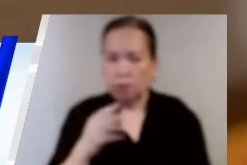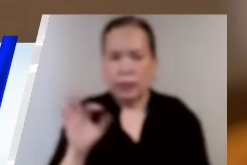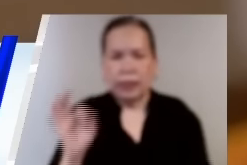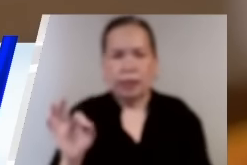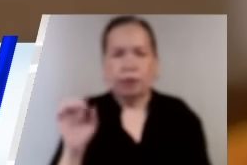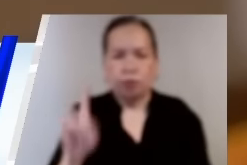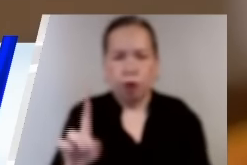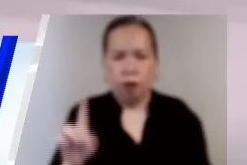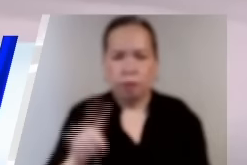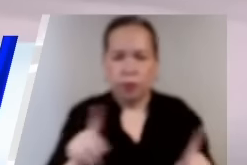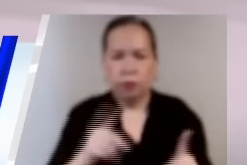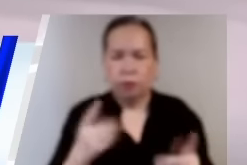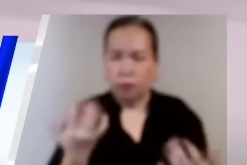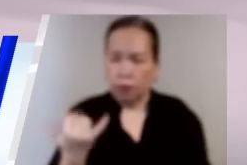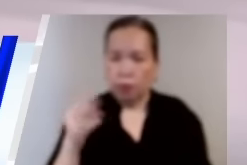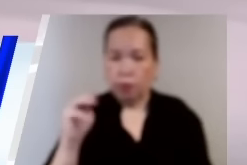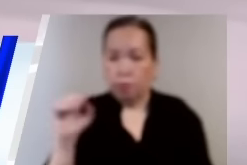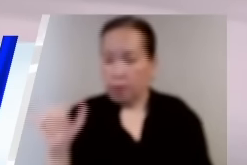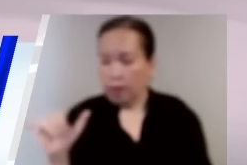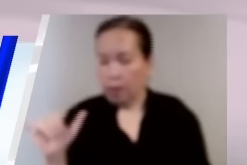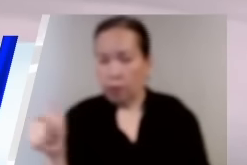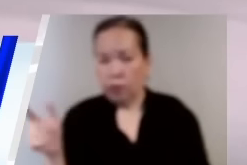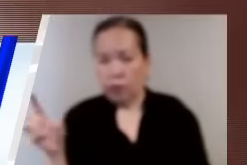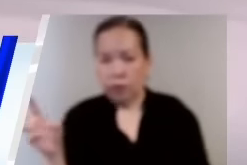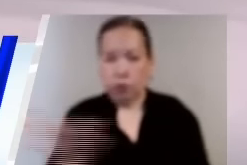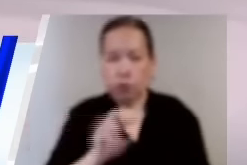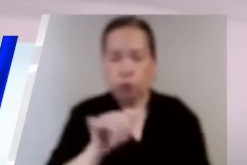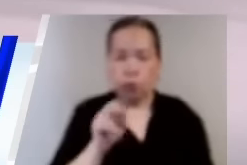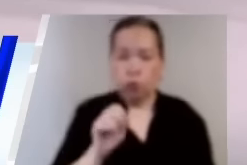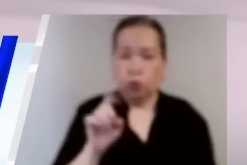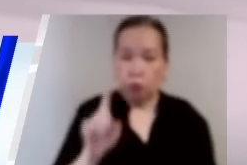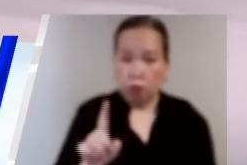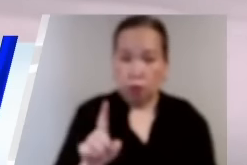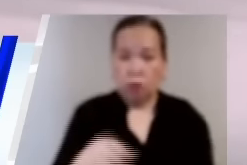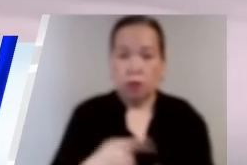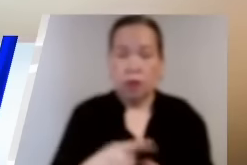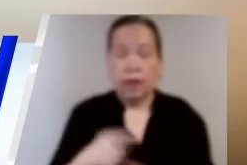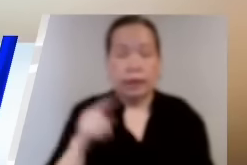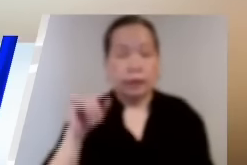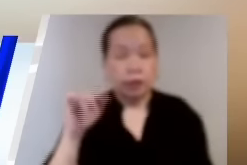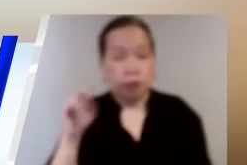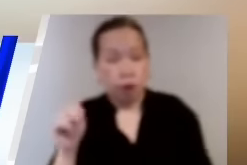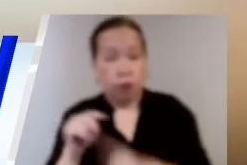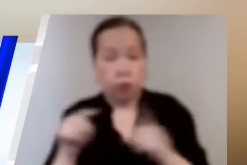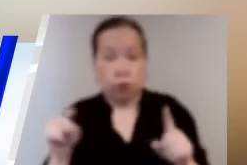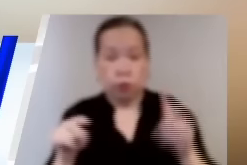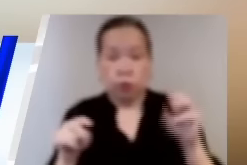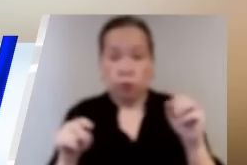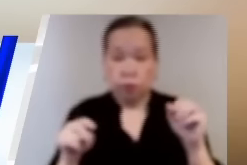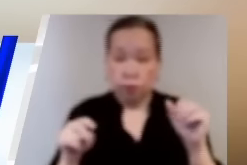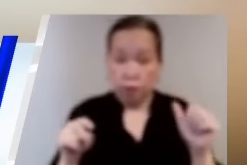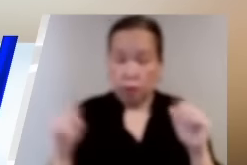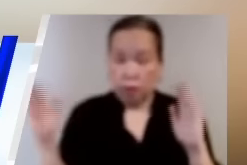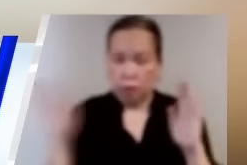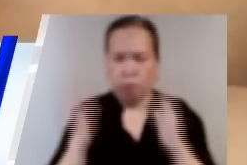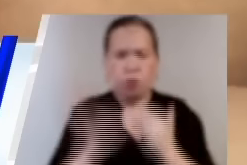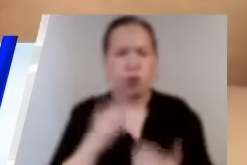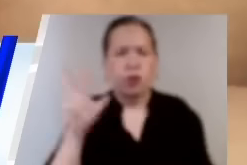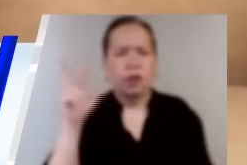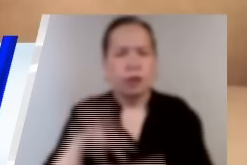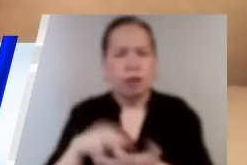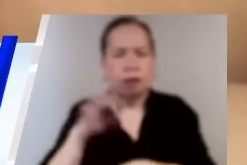May 26 hanggang June 1. Mula naman Enero hanggang Mayo, mahigit 3,000 ang naitalang kaso. Tumaas ang